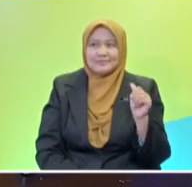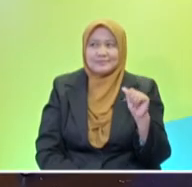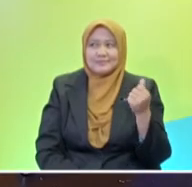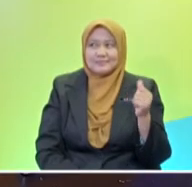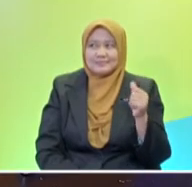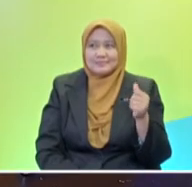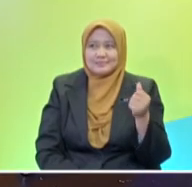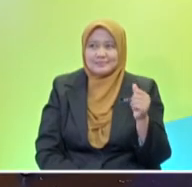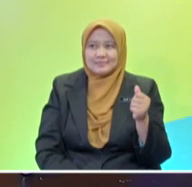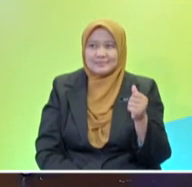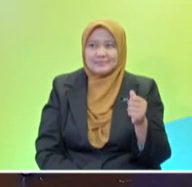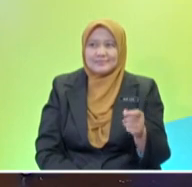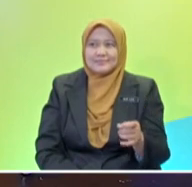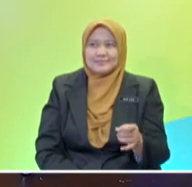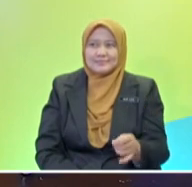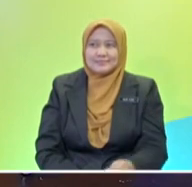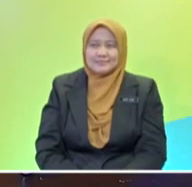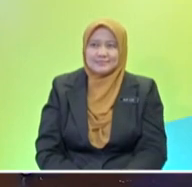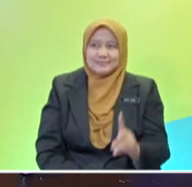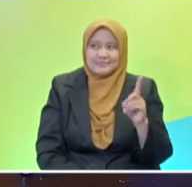8, 9. Saya rasa betul ni saya buat ni.